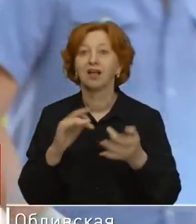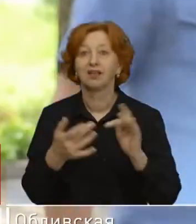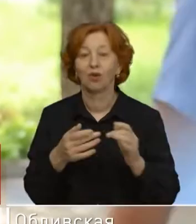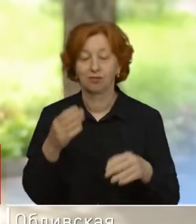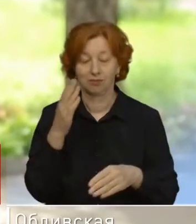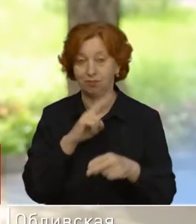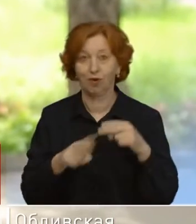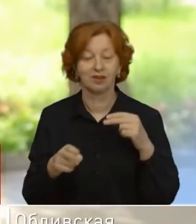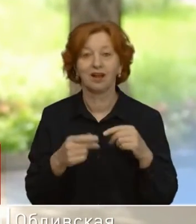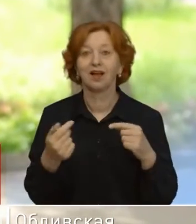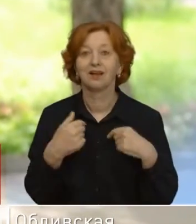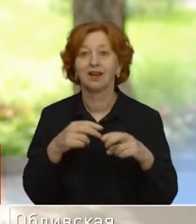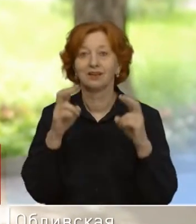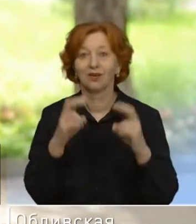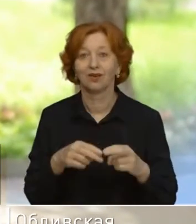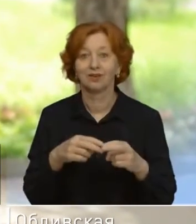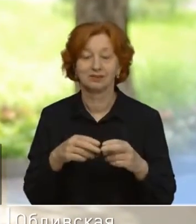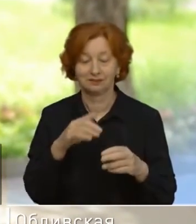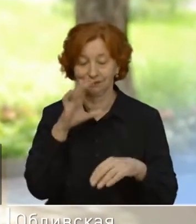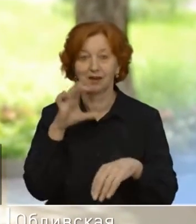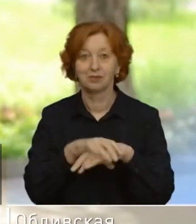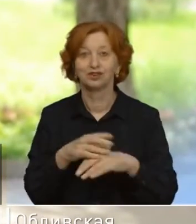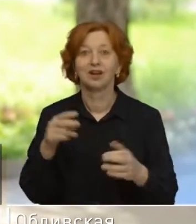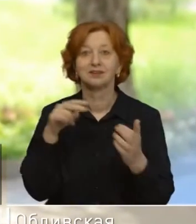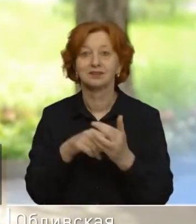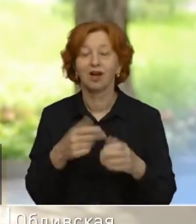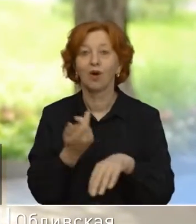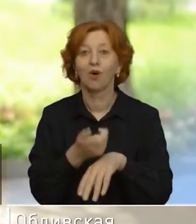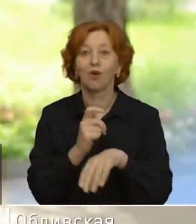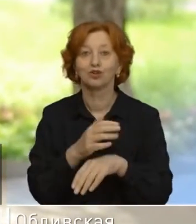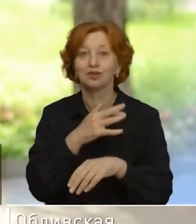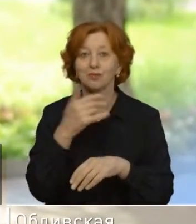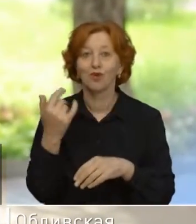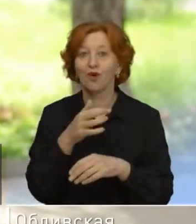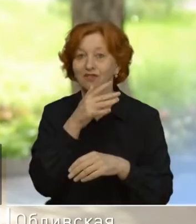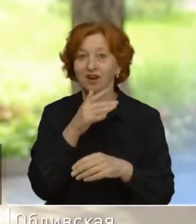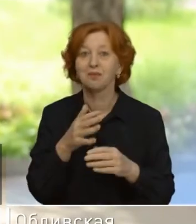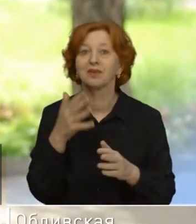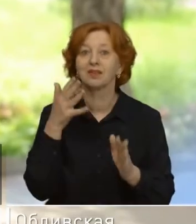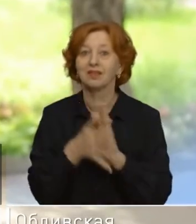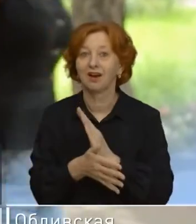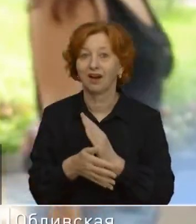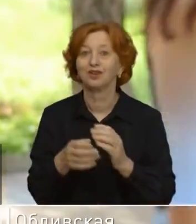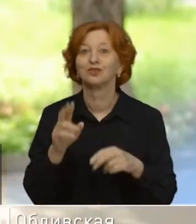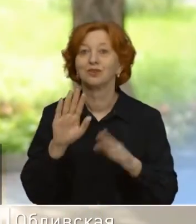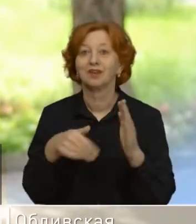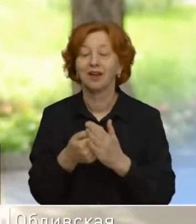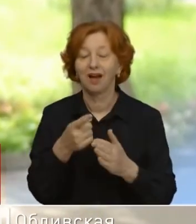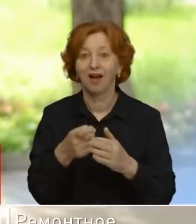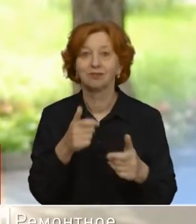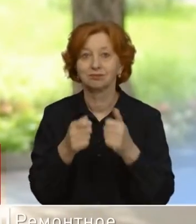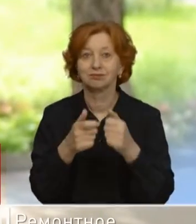В последнее время даже за собой стала замечать, что теряю там много времени. Особенно стала замечать, что ТикТок –